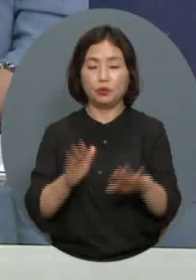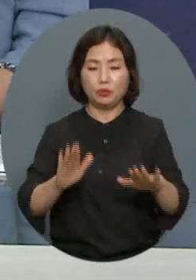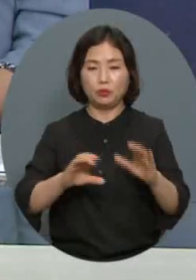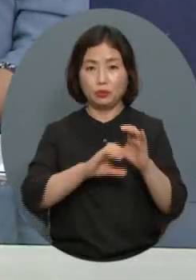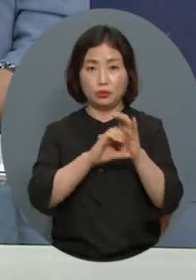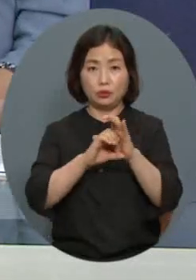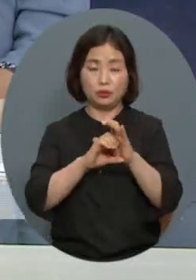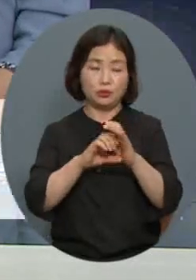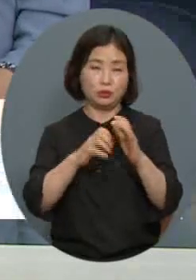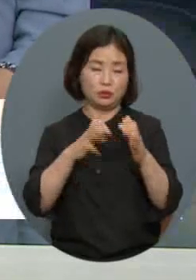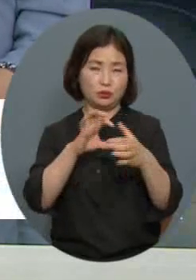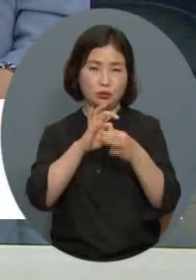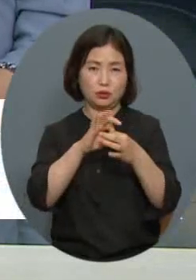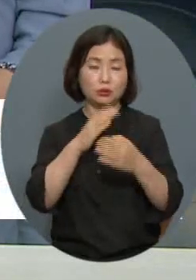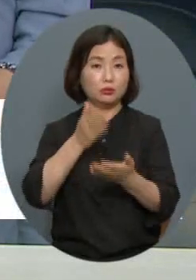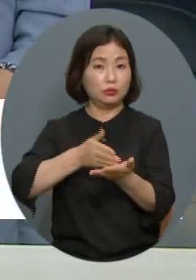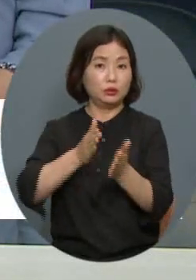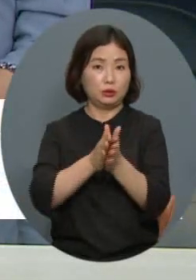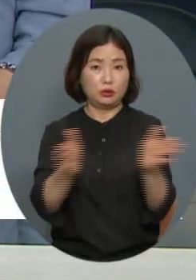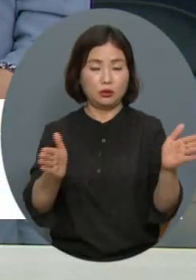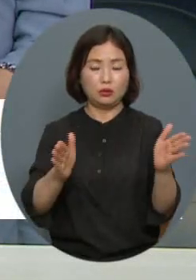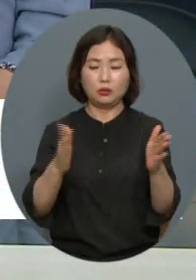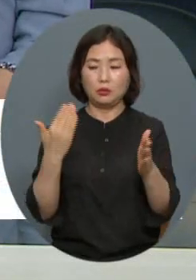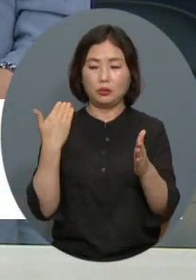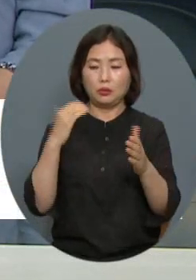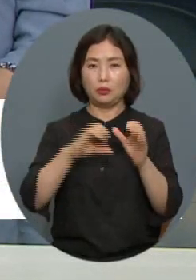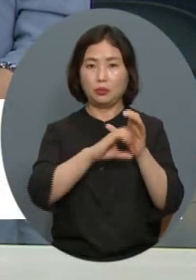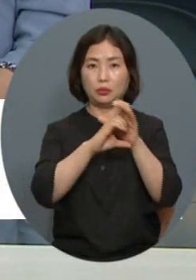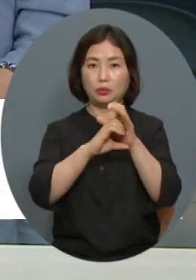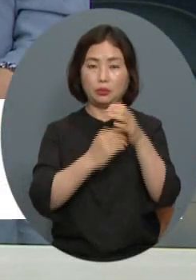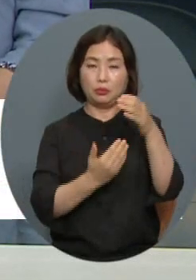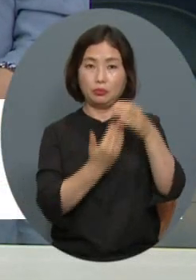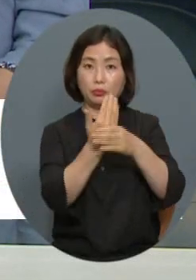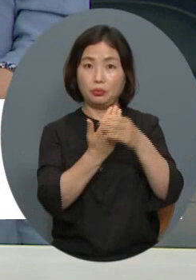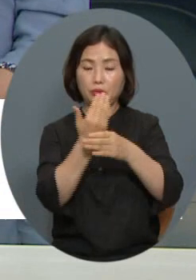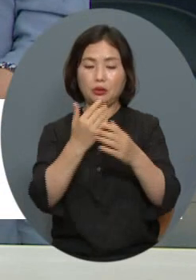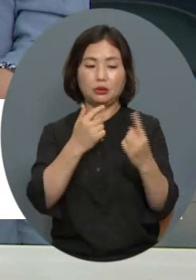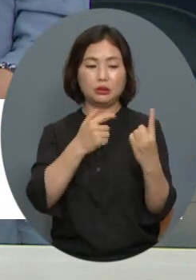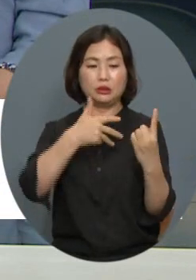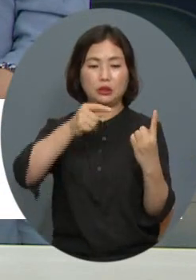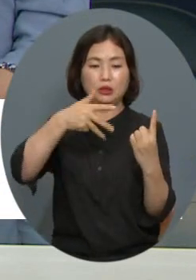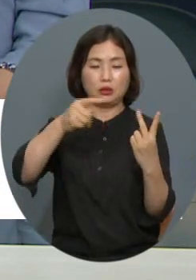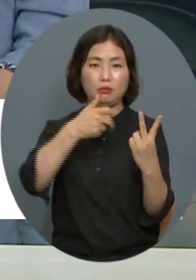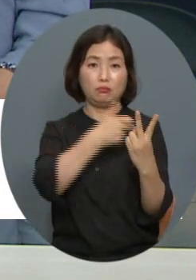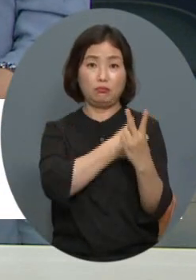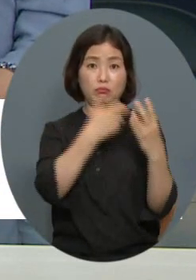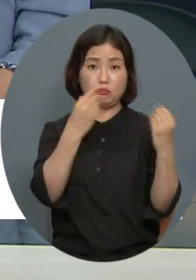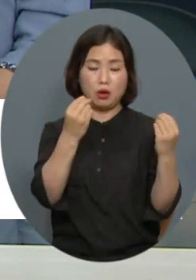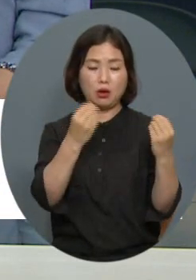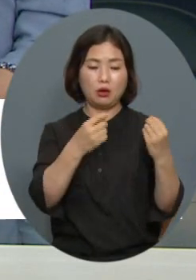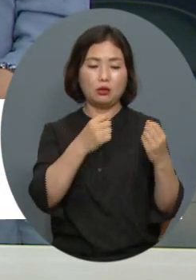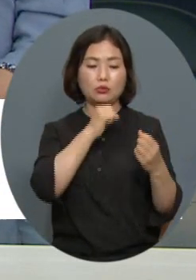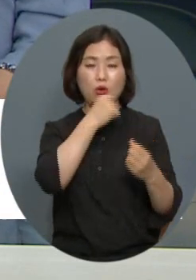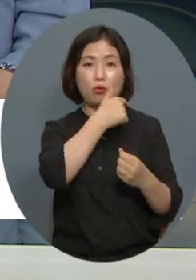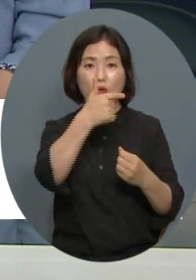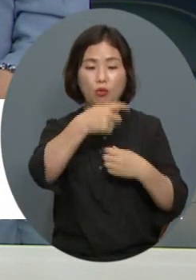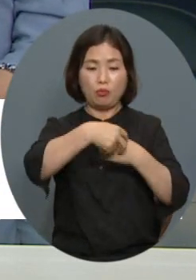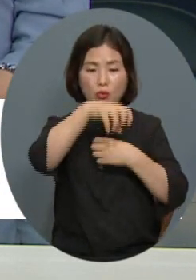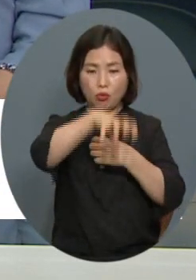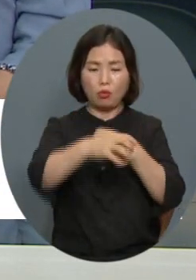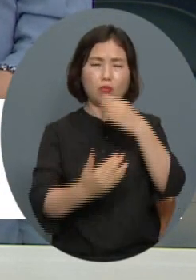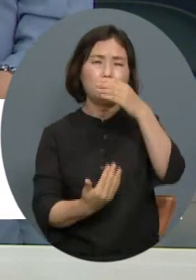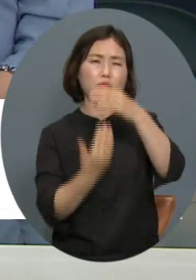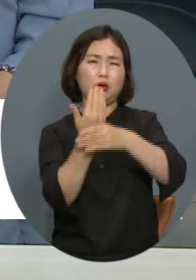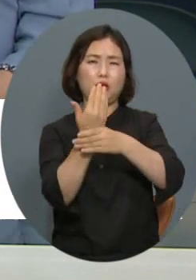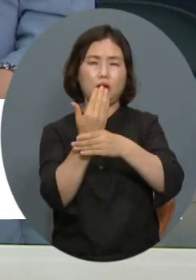오늘도 코로나 관련 소식으로 시작합니다. 최근 코로나19 집단 감염이 백신 접종 완료율이 높은 의료기관에서 잇따라